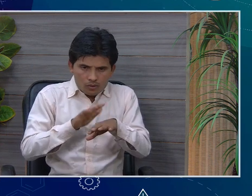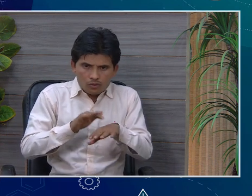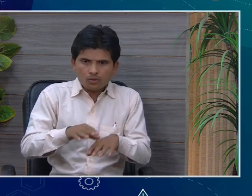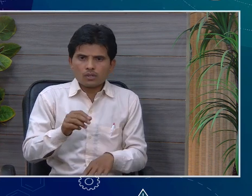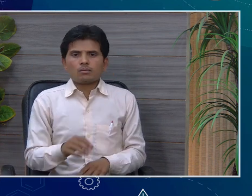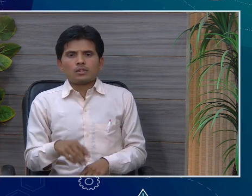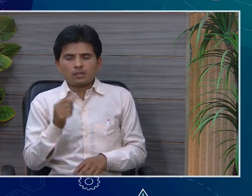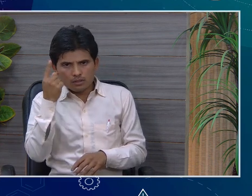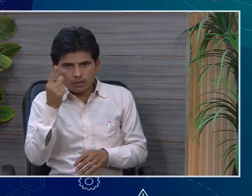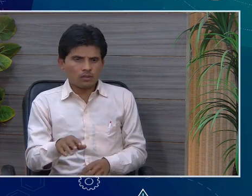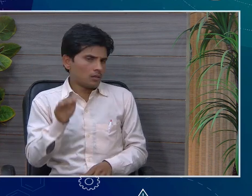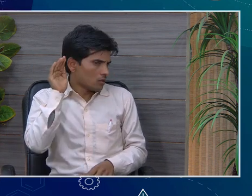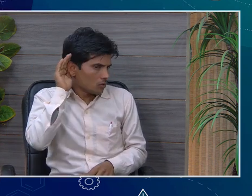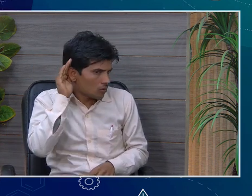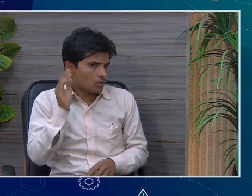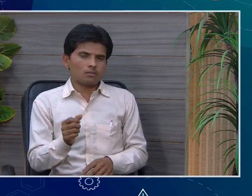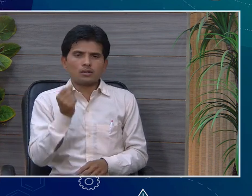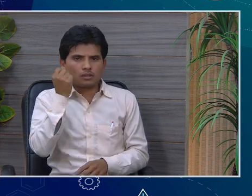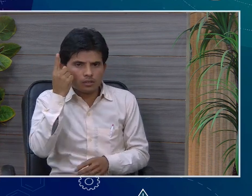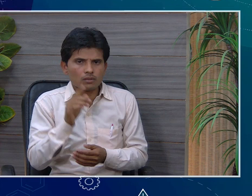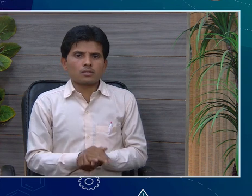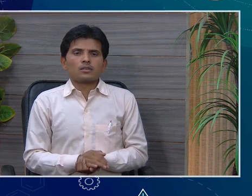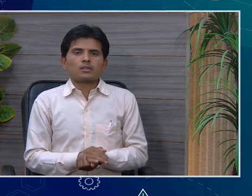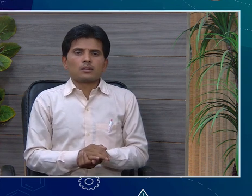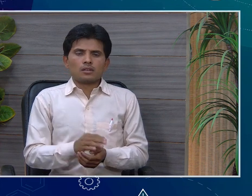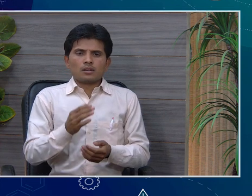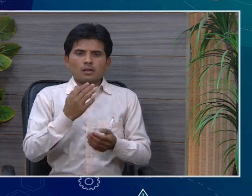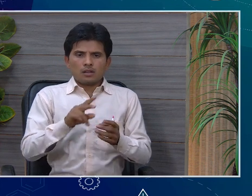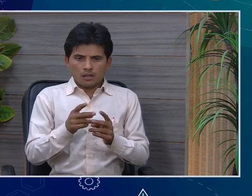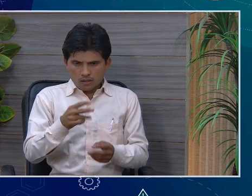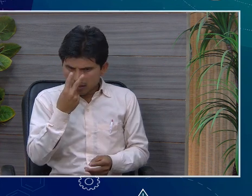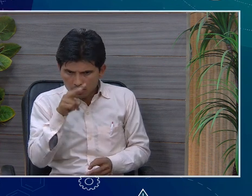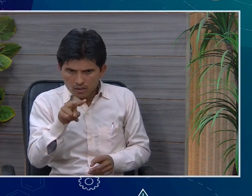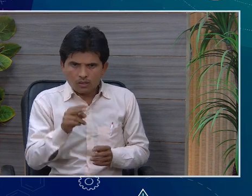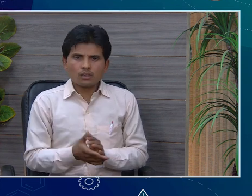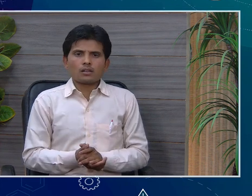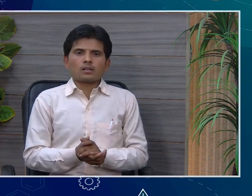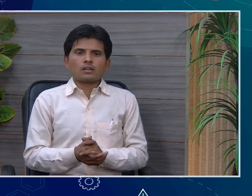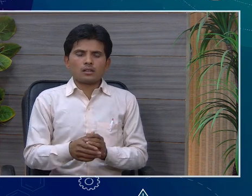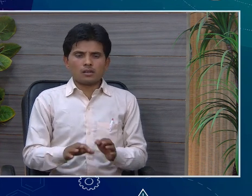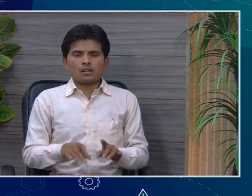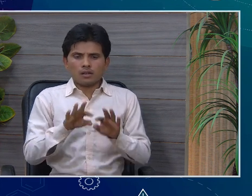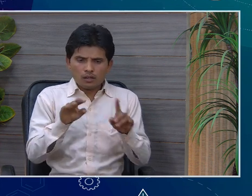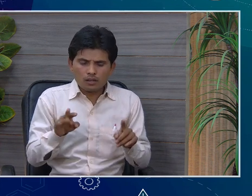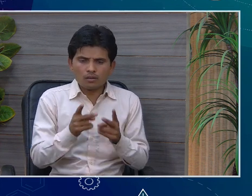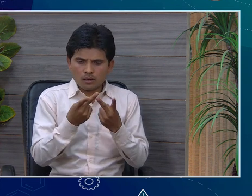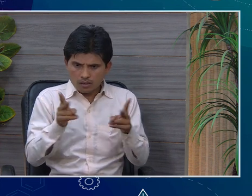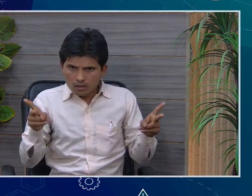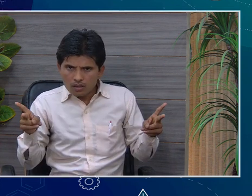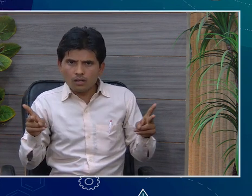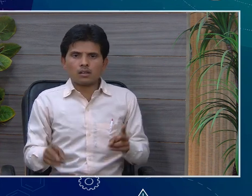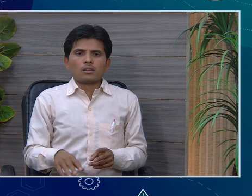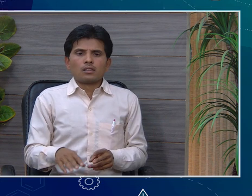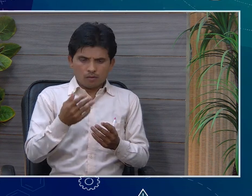करते हैं बच्चे उसमें सुनकर भी पता करते हैं और इसके अलावा देखने का उसको टेंपरेचर गेज व करने का यह सभी चीजे